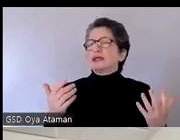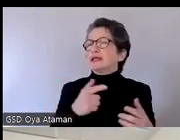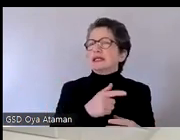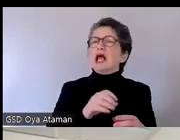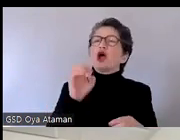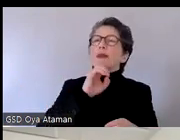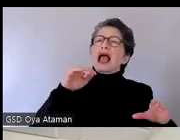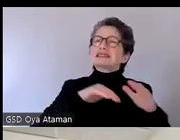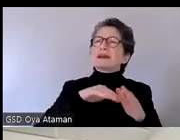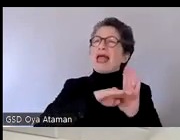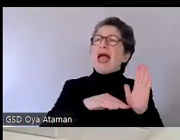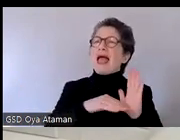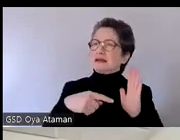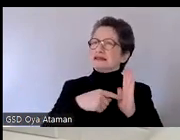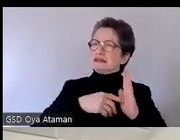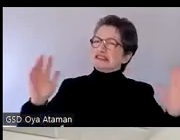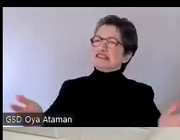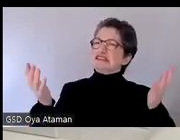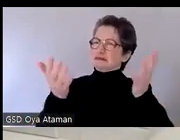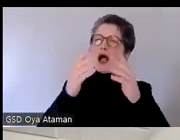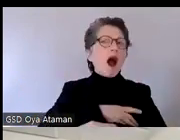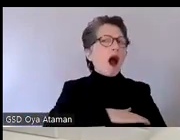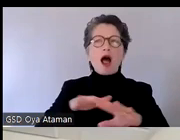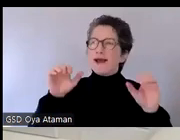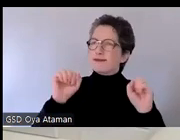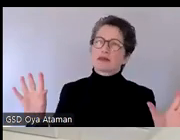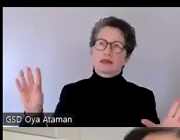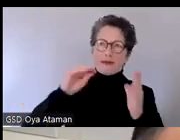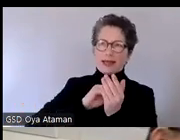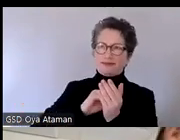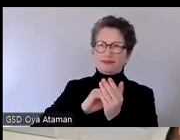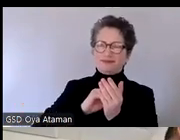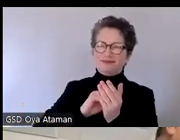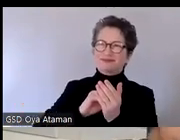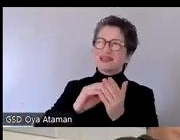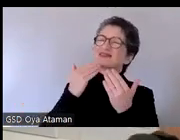zu helfen. Das war es von meiner Seite. Vielen Dank.